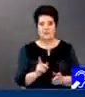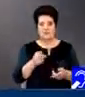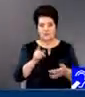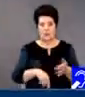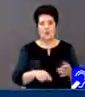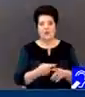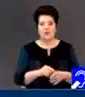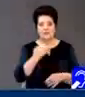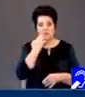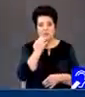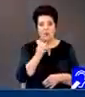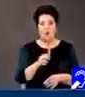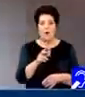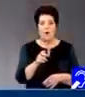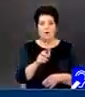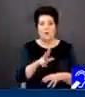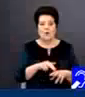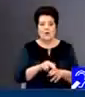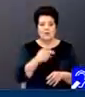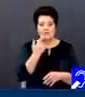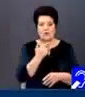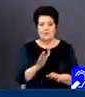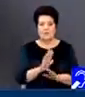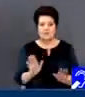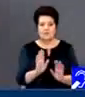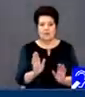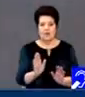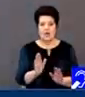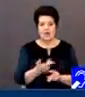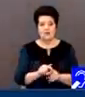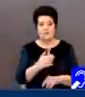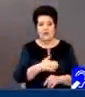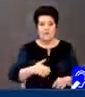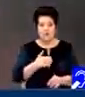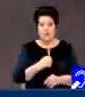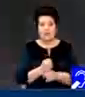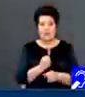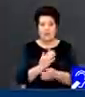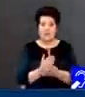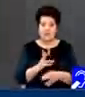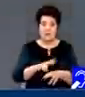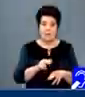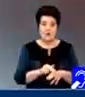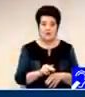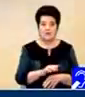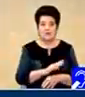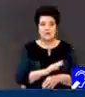Moscovei, cu toate că poliția vorbește doar despre 1000. Și cel mai important lucru este că poliția nu a